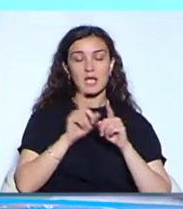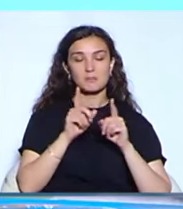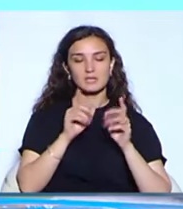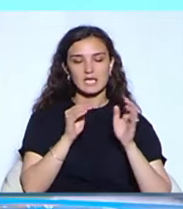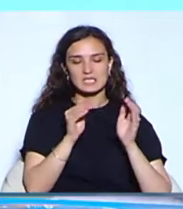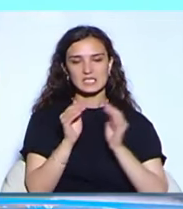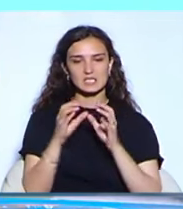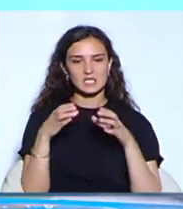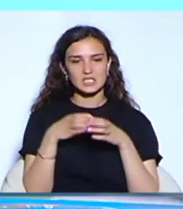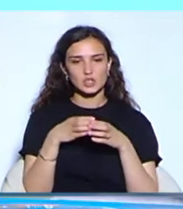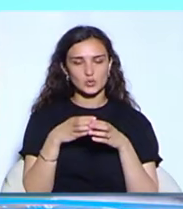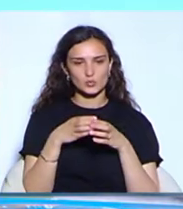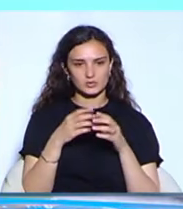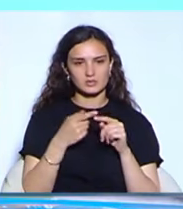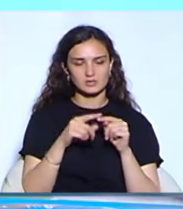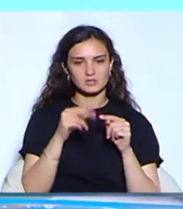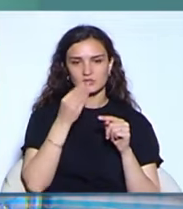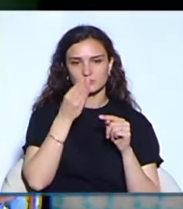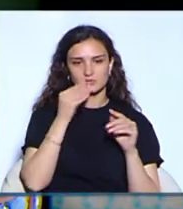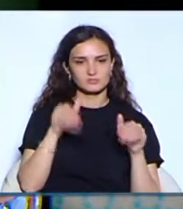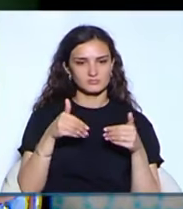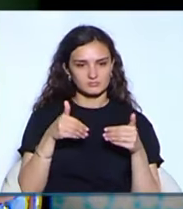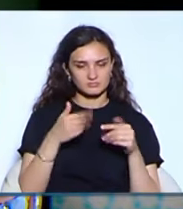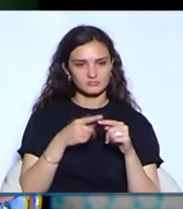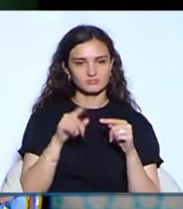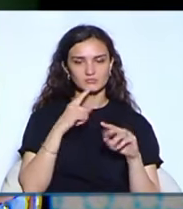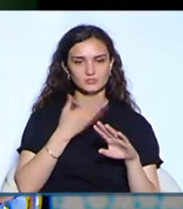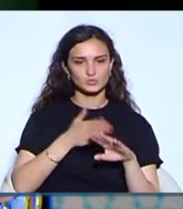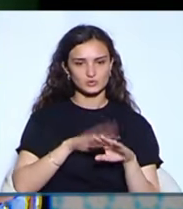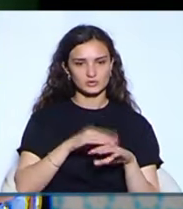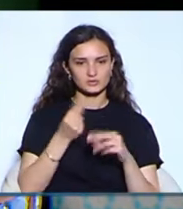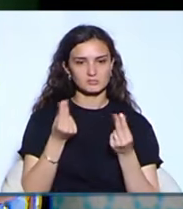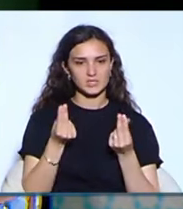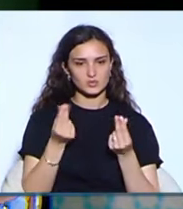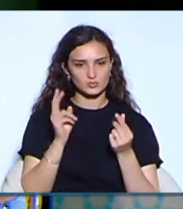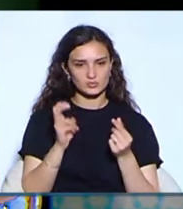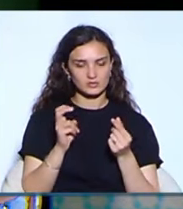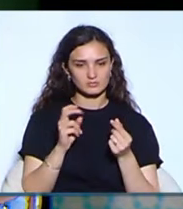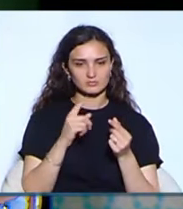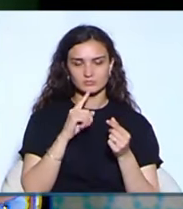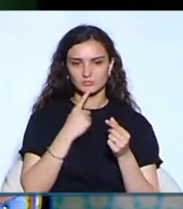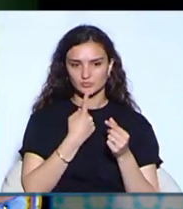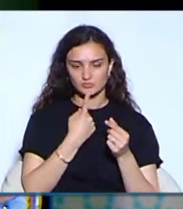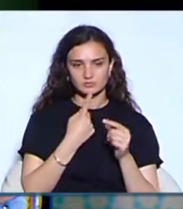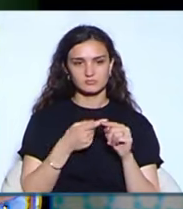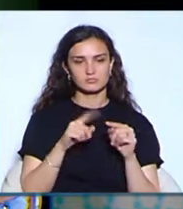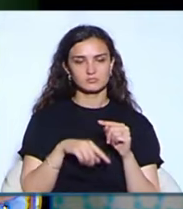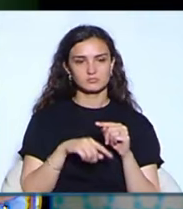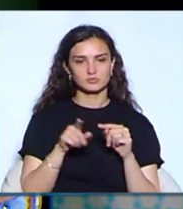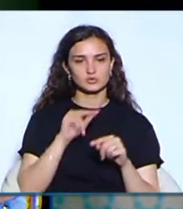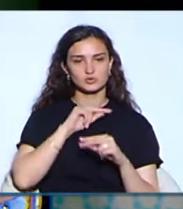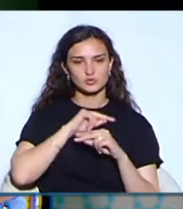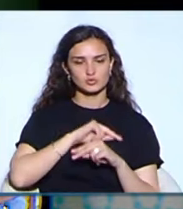საცხოვრებელი ადგილის არამდგრადობა და საკვების არამდგრადობა, როდესაც მატერიალურად უჭირს ოჯახს, ხო? ეს არის შობილსა